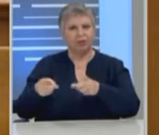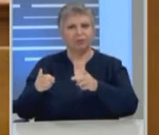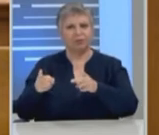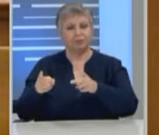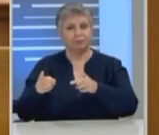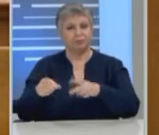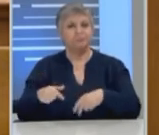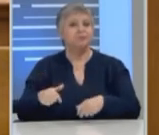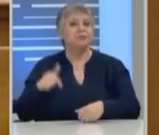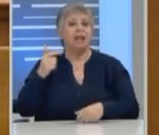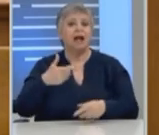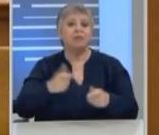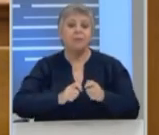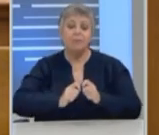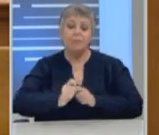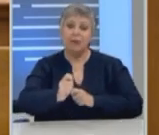Τα μέτρα που έχουμε συμφωνήσει